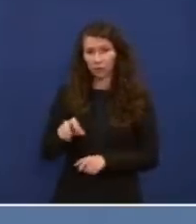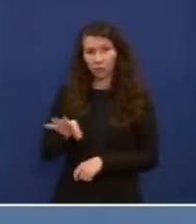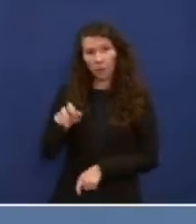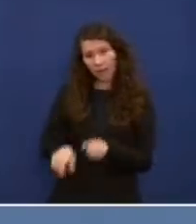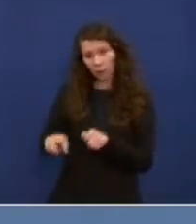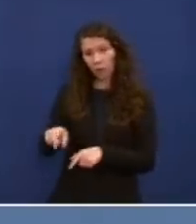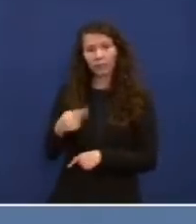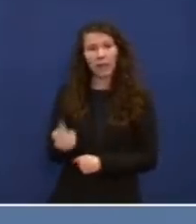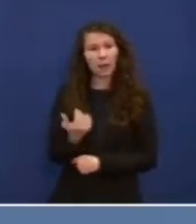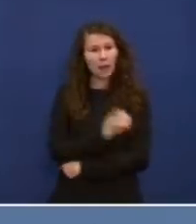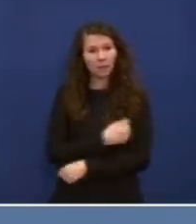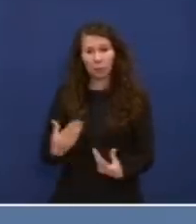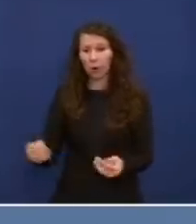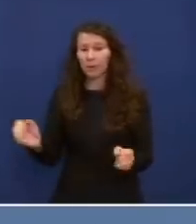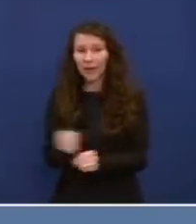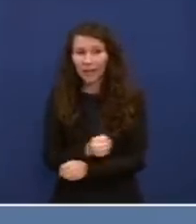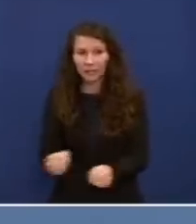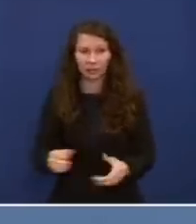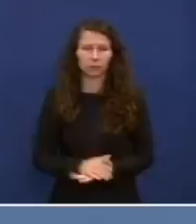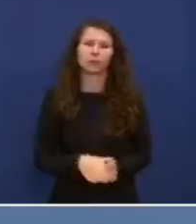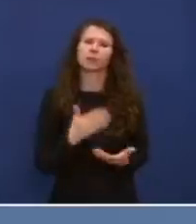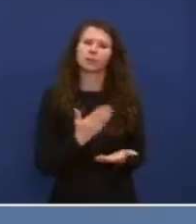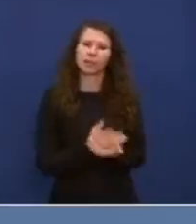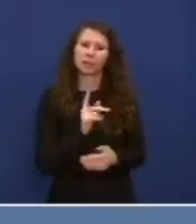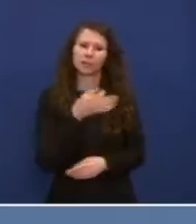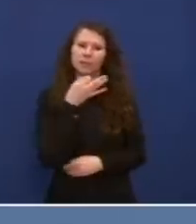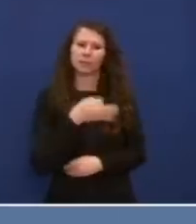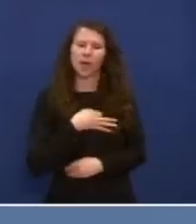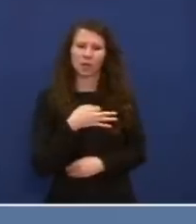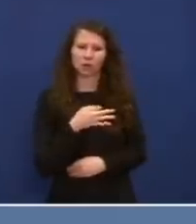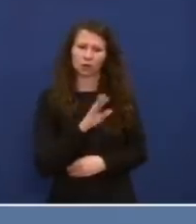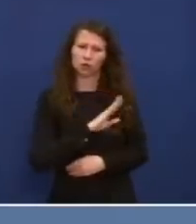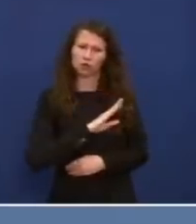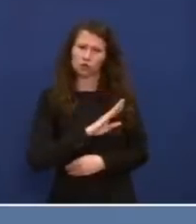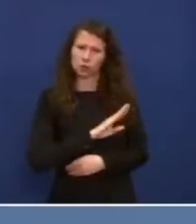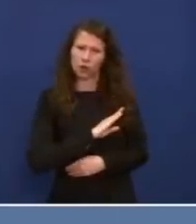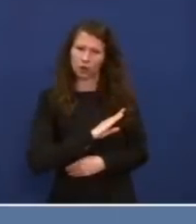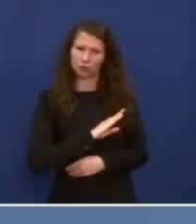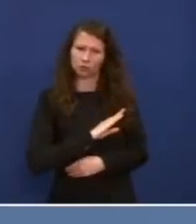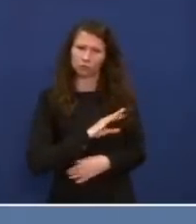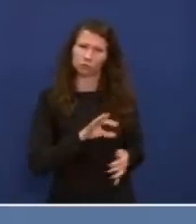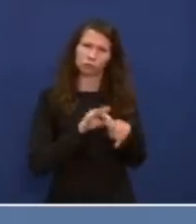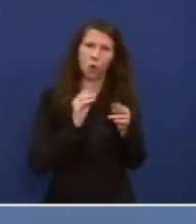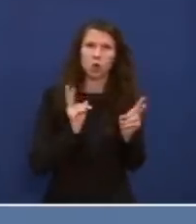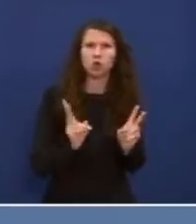ist natürlich für die Frage, wie viel Schulbetrieb ist denn unter ganz normalen Bedingungen oder unter relativ